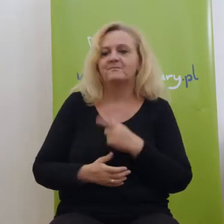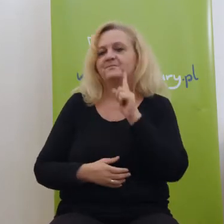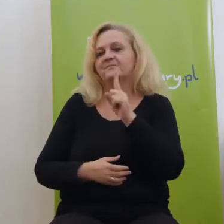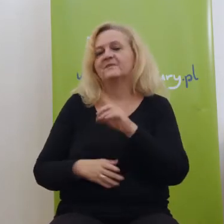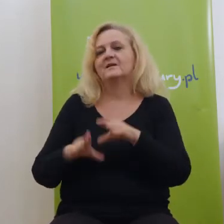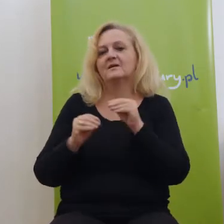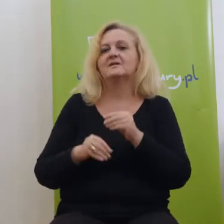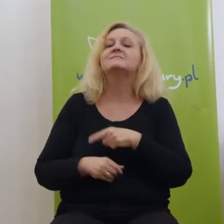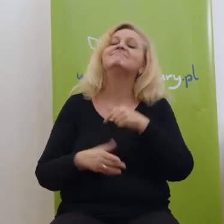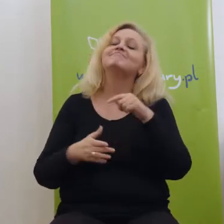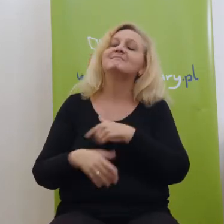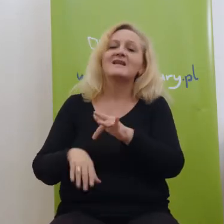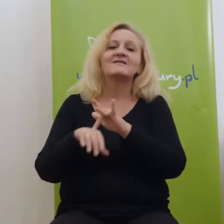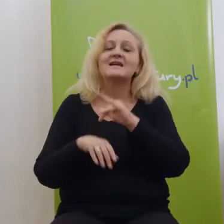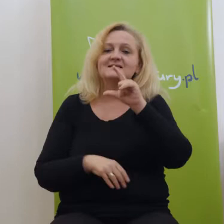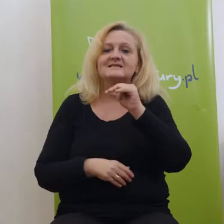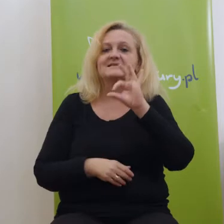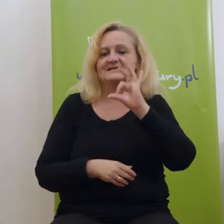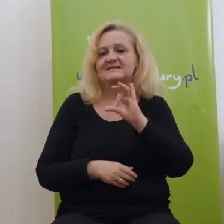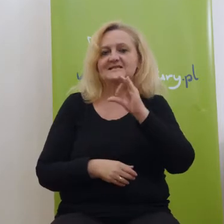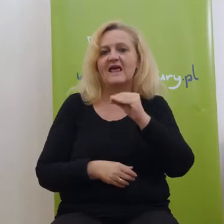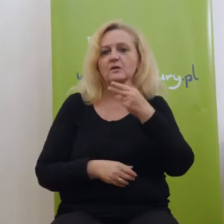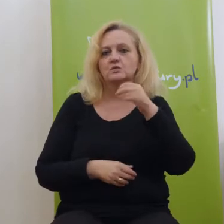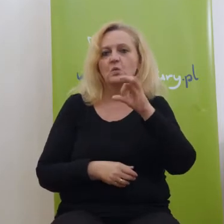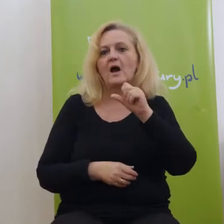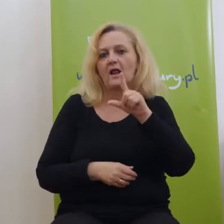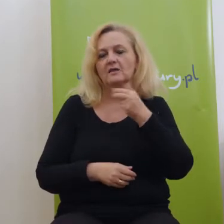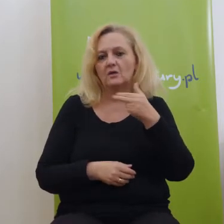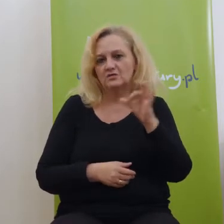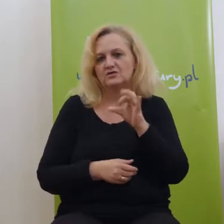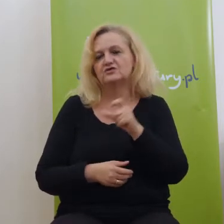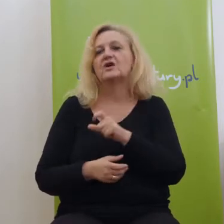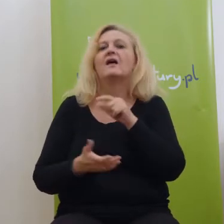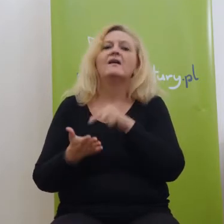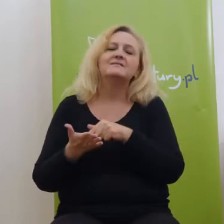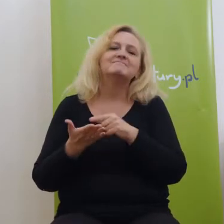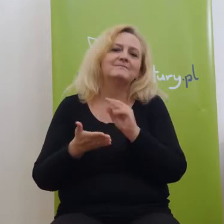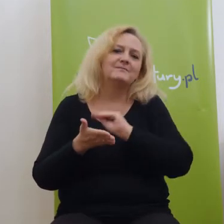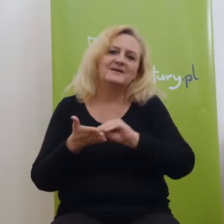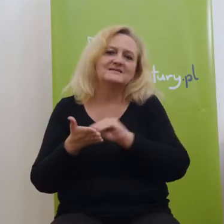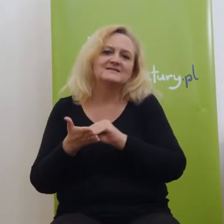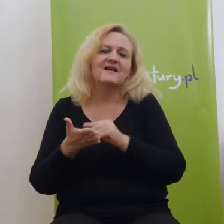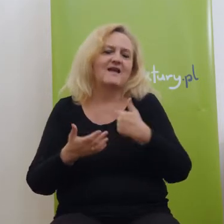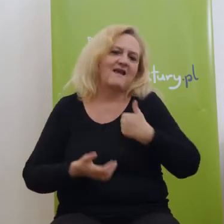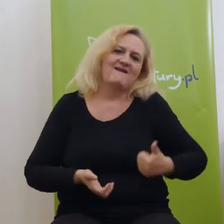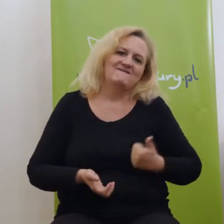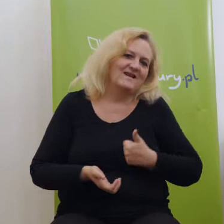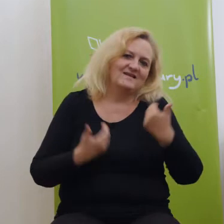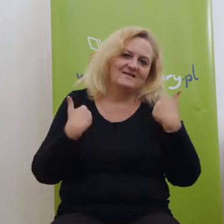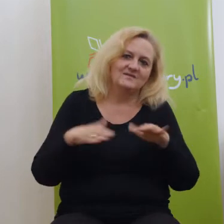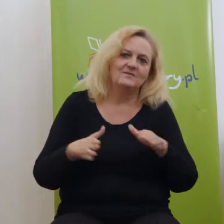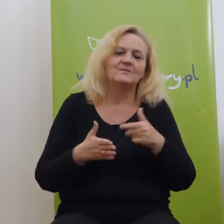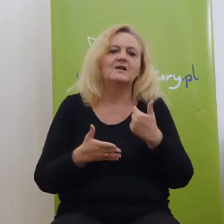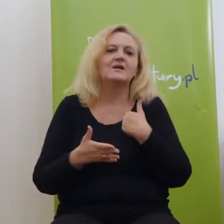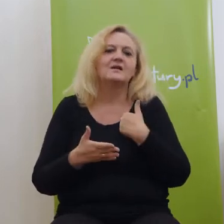Zacznę od tej sensualności, bo rzeczywiście pisanie jest dla mnie szalenie sensualne i myślę, że jest, no nie będę się przechwalać, że ona jest